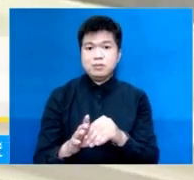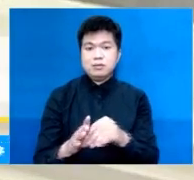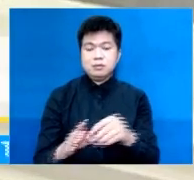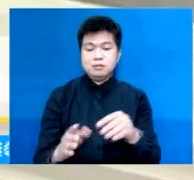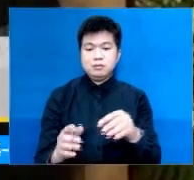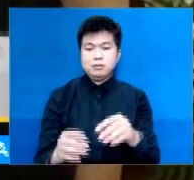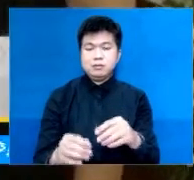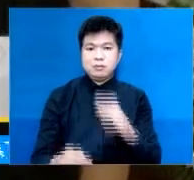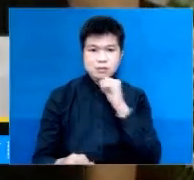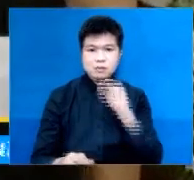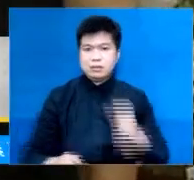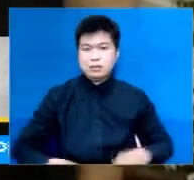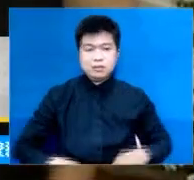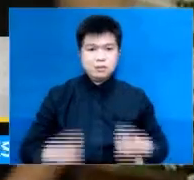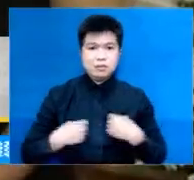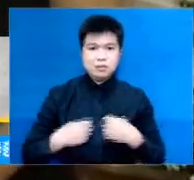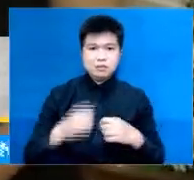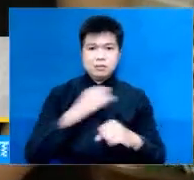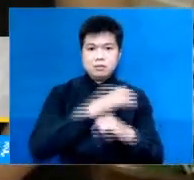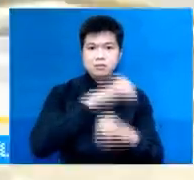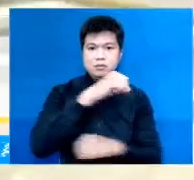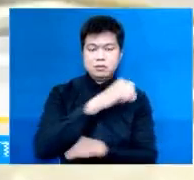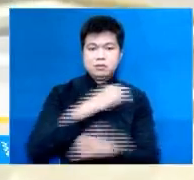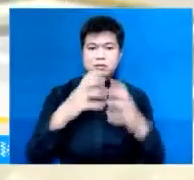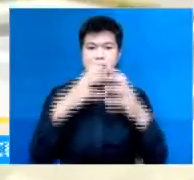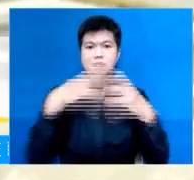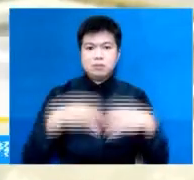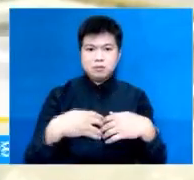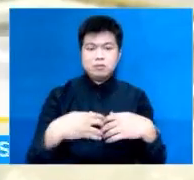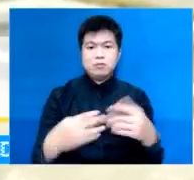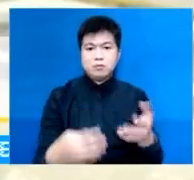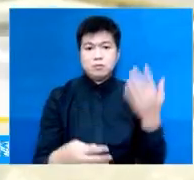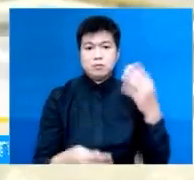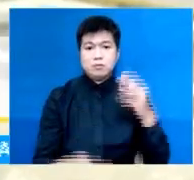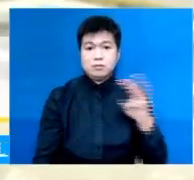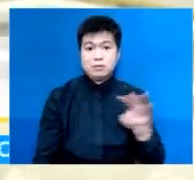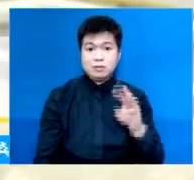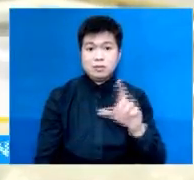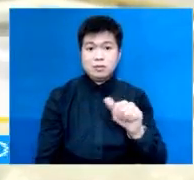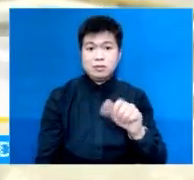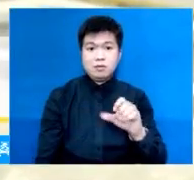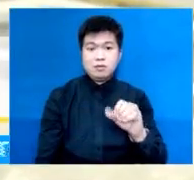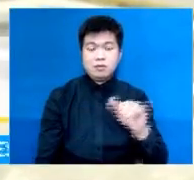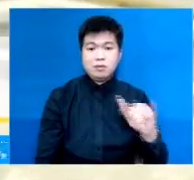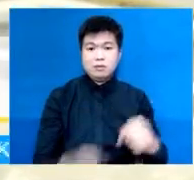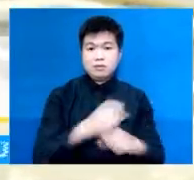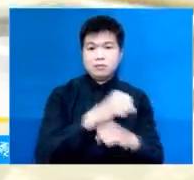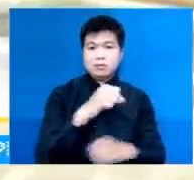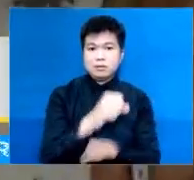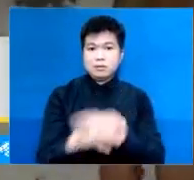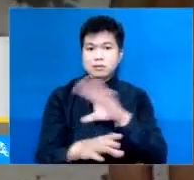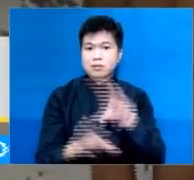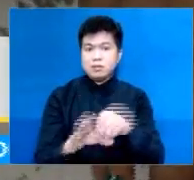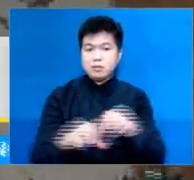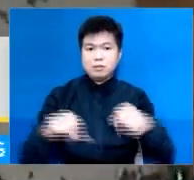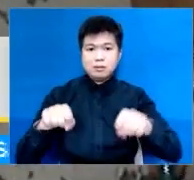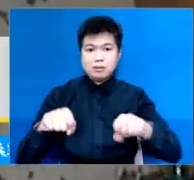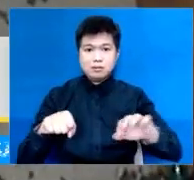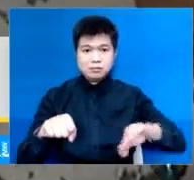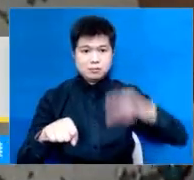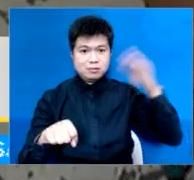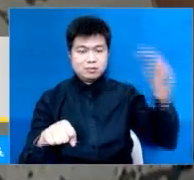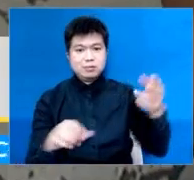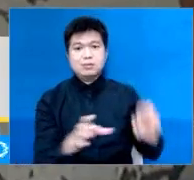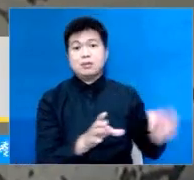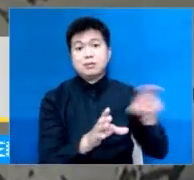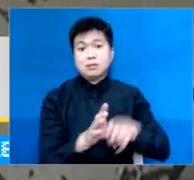ang Clarin Bridge sa Loway, Bohol noong Miyerkules. Kasama sa mga lumubog ang sinasakyang tricycle ni Aling Emilia. Ang bunsong anak naman